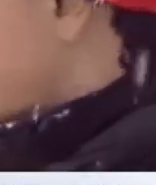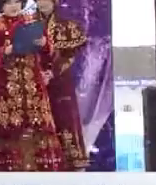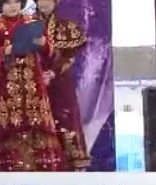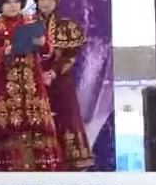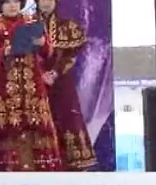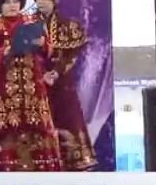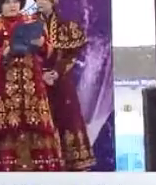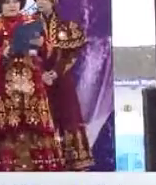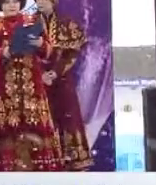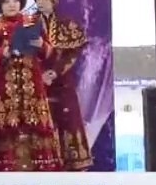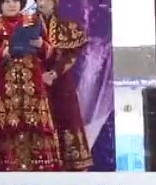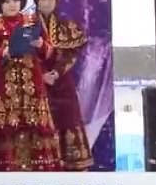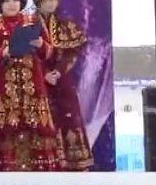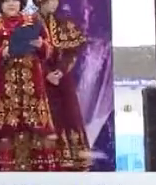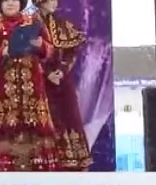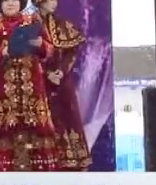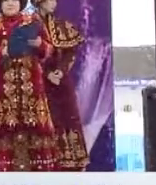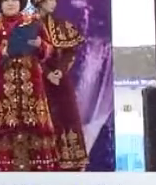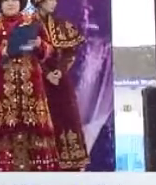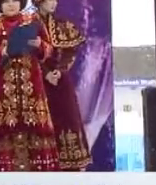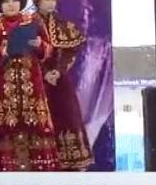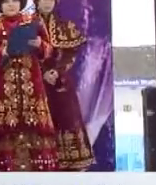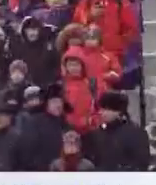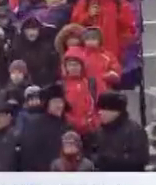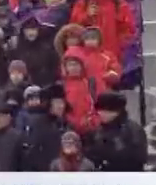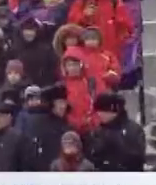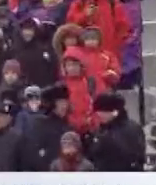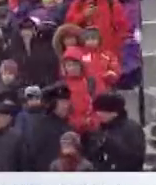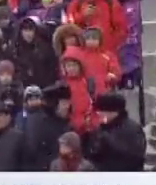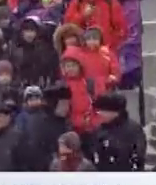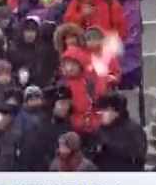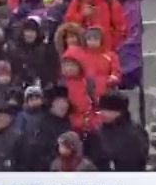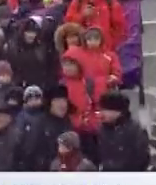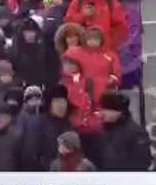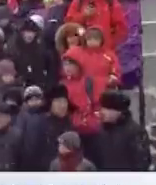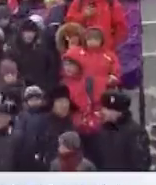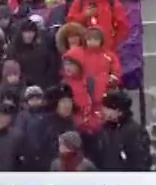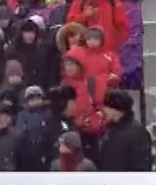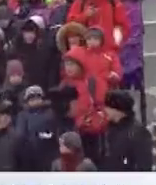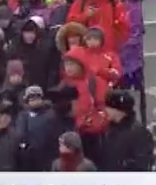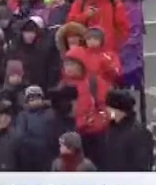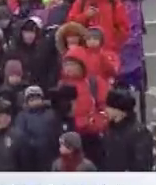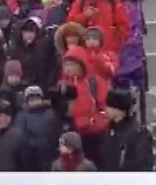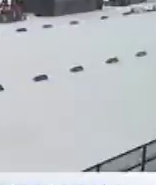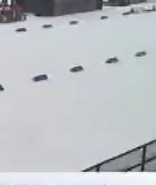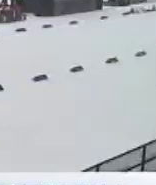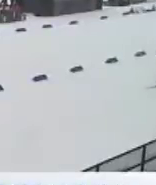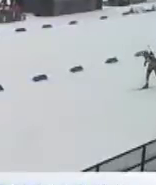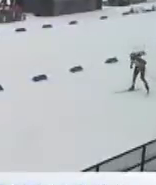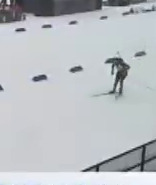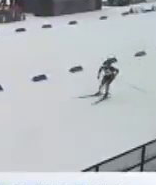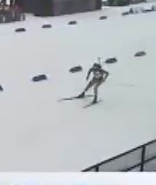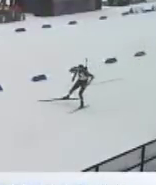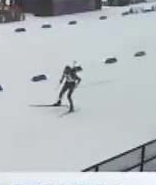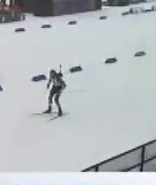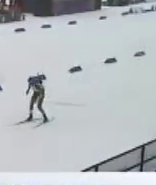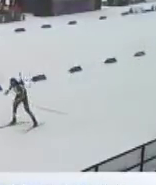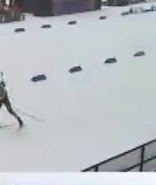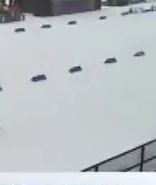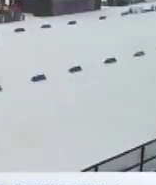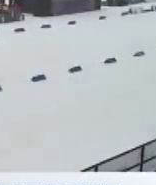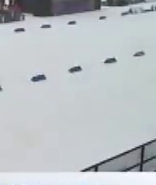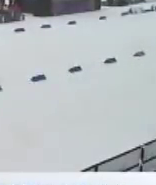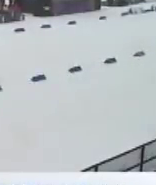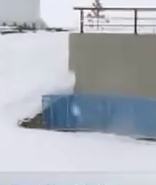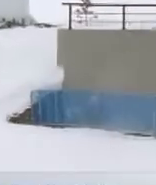дейді. Сонымен қатар әлем кубогы кезеңдерінде қабылдауға қатысты ұсыныстар әзірленіп жатыр. Ауа райының қолайсыздығына қарамастан алғашқы жарыс күні